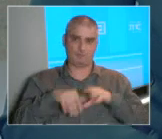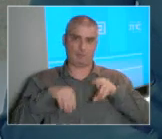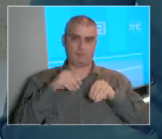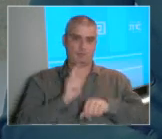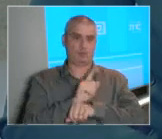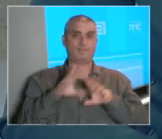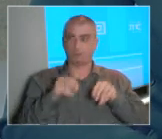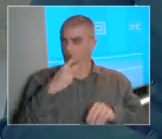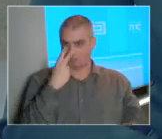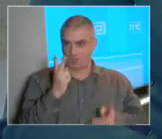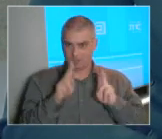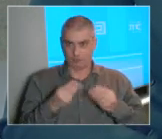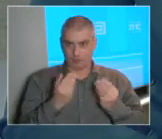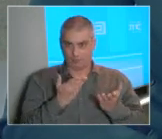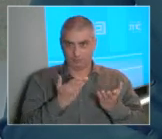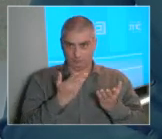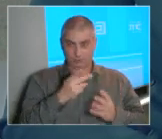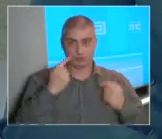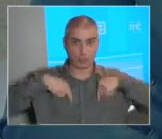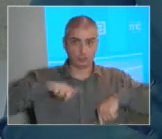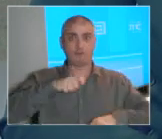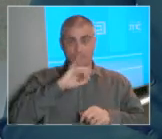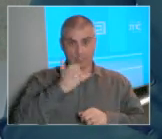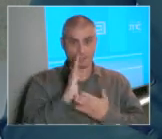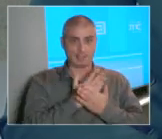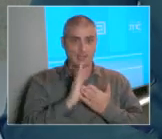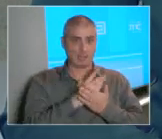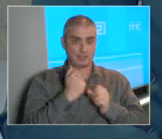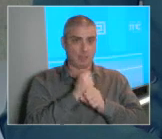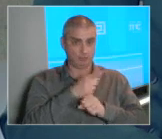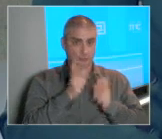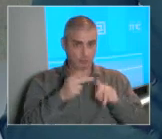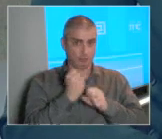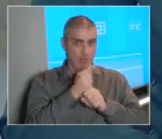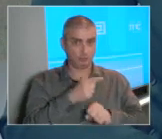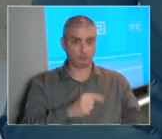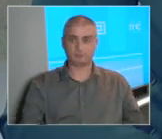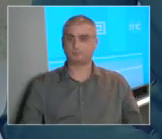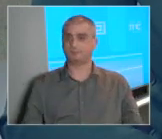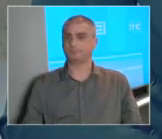הבחירות. האם אתה רואה אפשרות שאדלשטיין היא... יחליט שאפשר לעשות את זה?